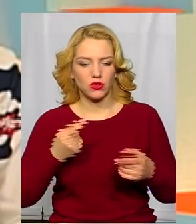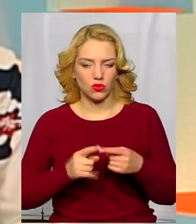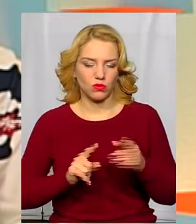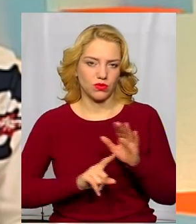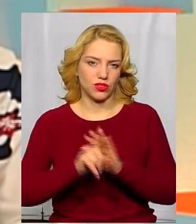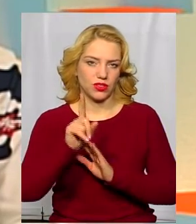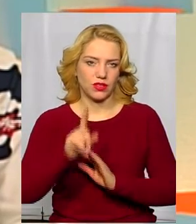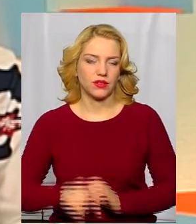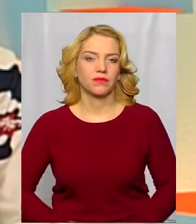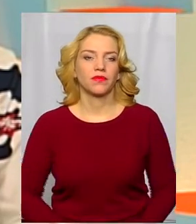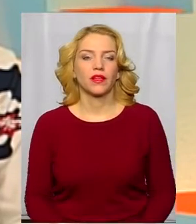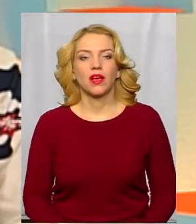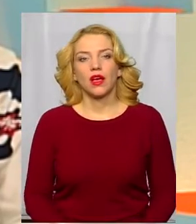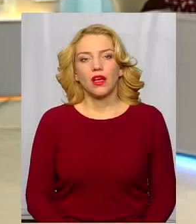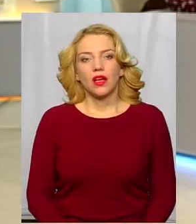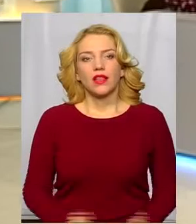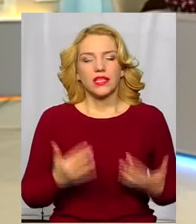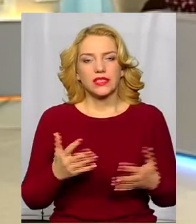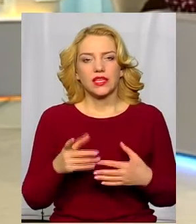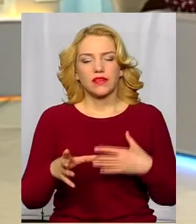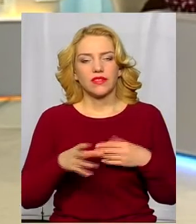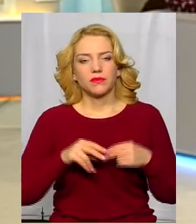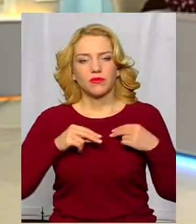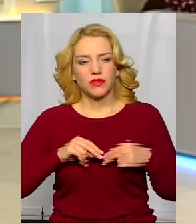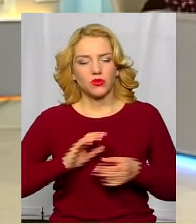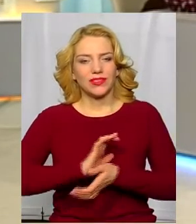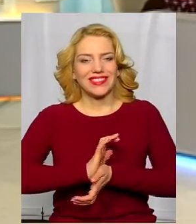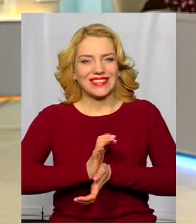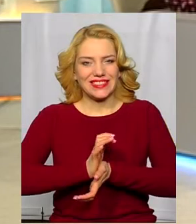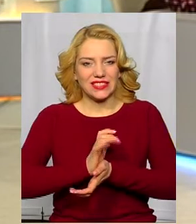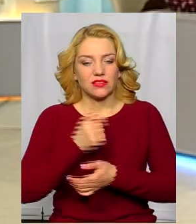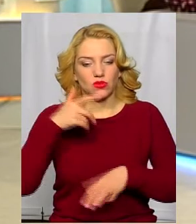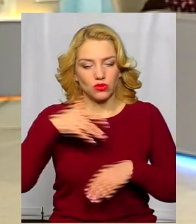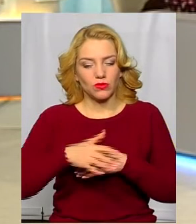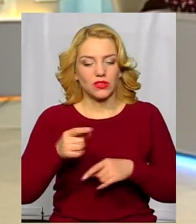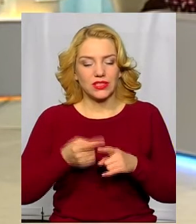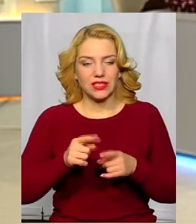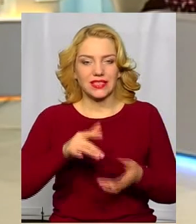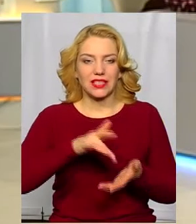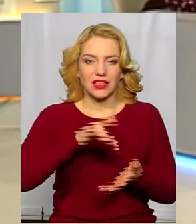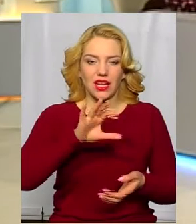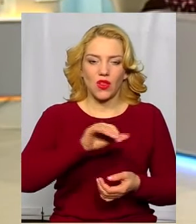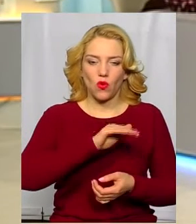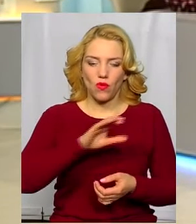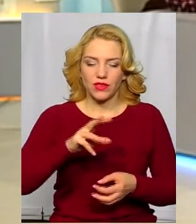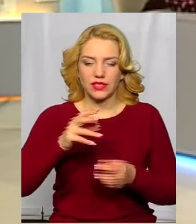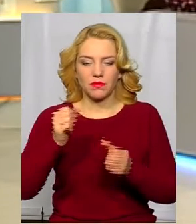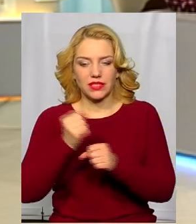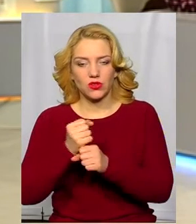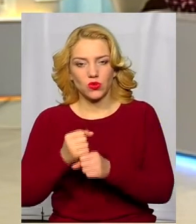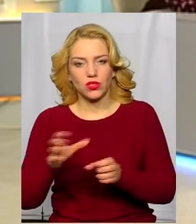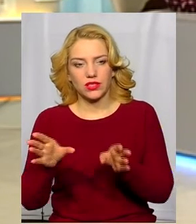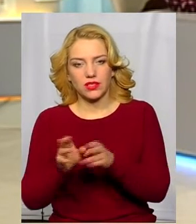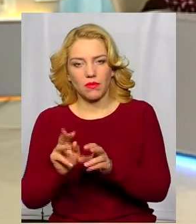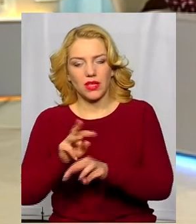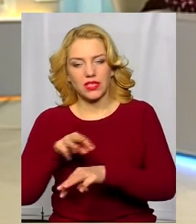далі. Наскільки тісно ви співпрацюєте? Це зрозуміло, що це центральний офіс, так? З міністерствами співпрацює, напевно. Так. А